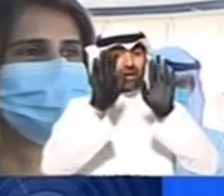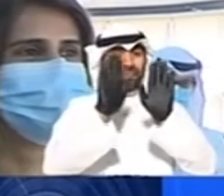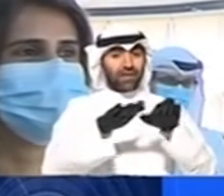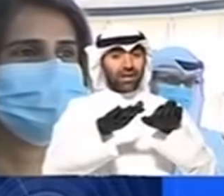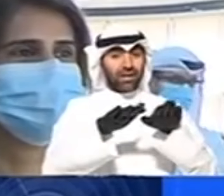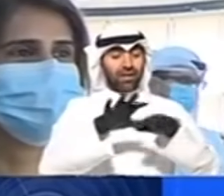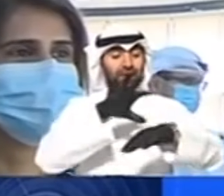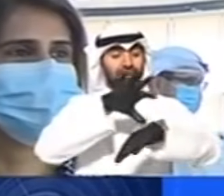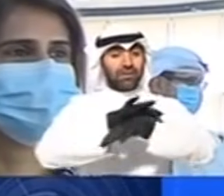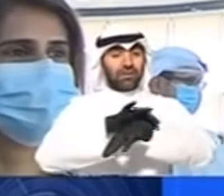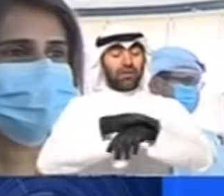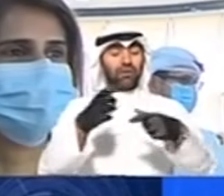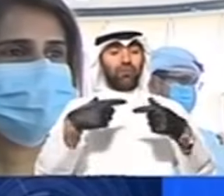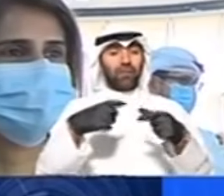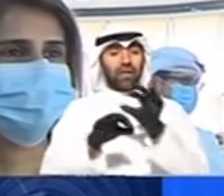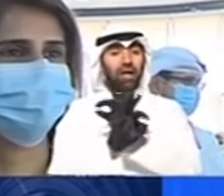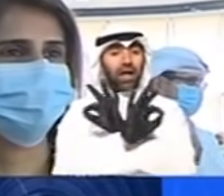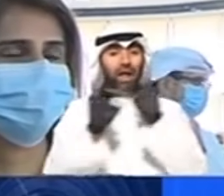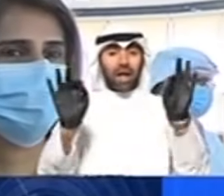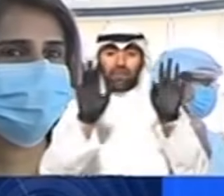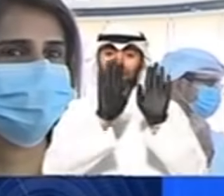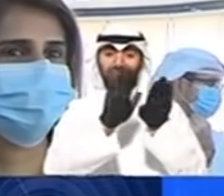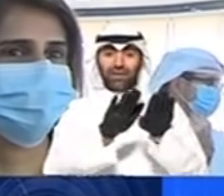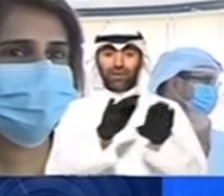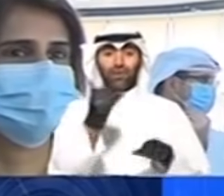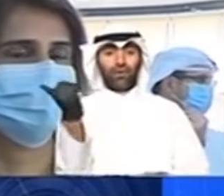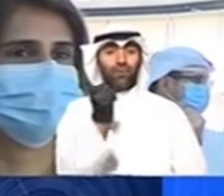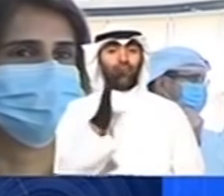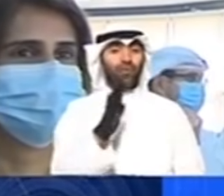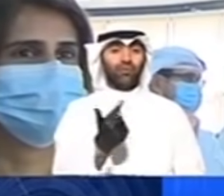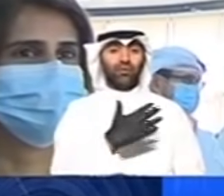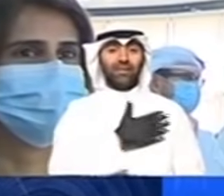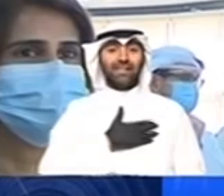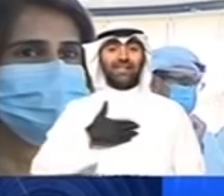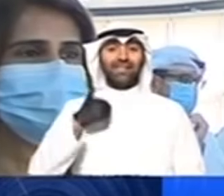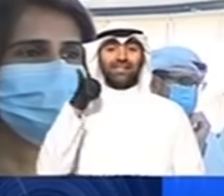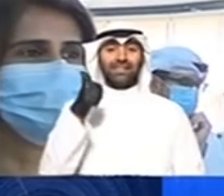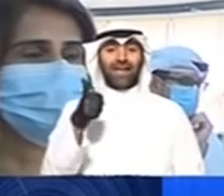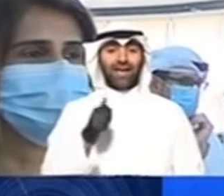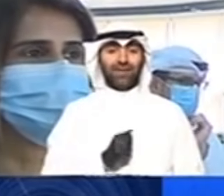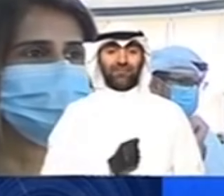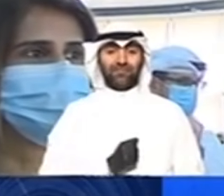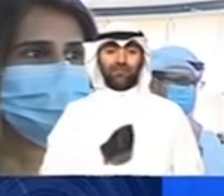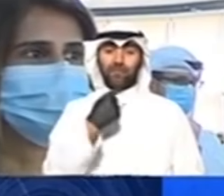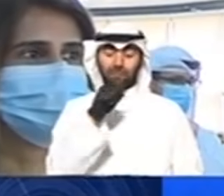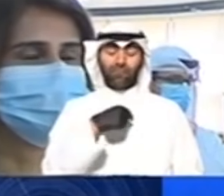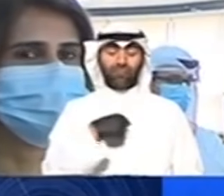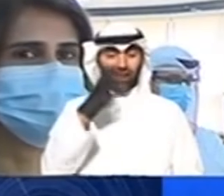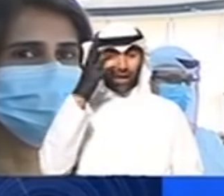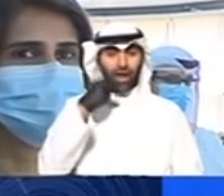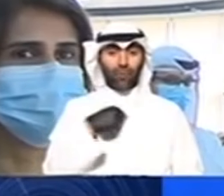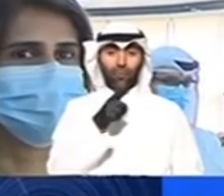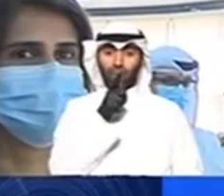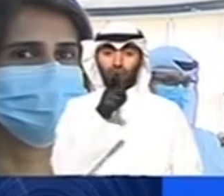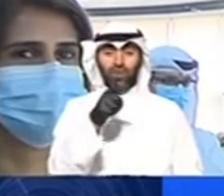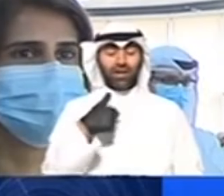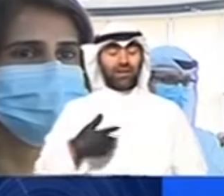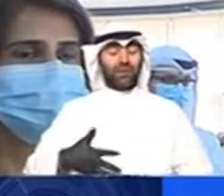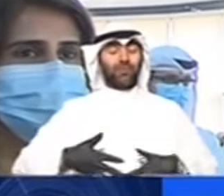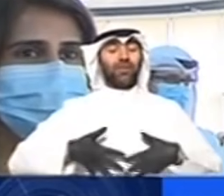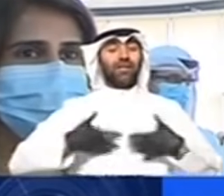الإرشادات الصحية. اللي أقدر أقول أني أنا سعيد بهذا الالتزام الكبير اللي